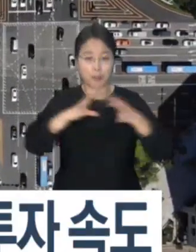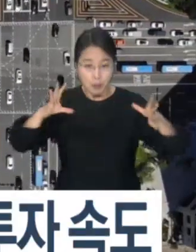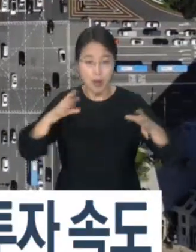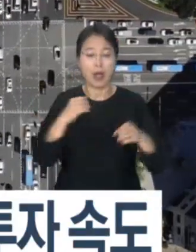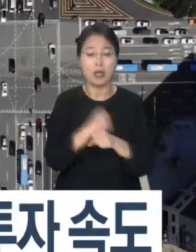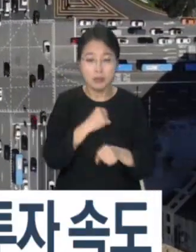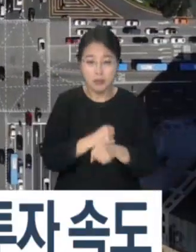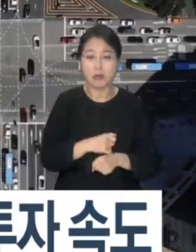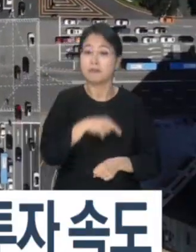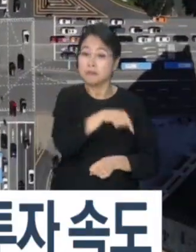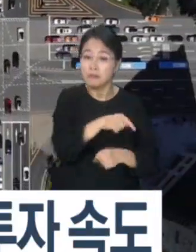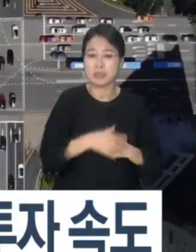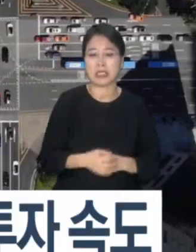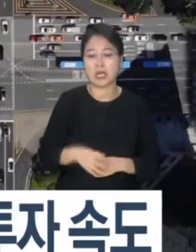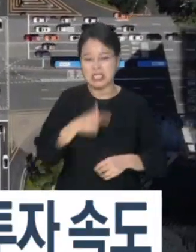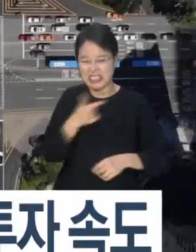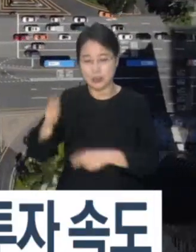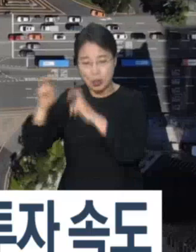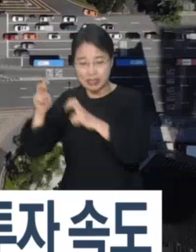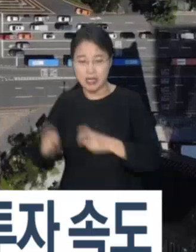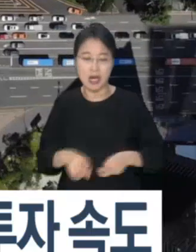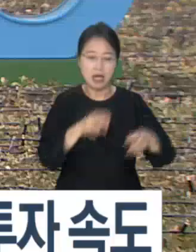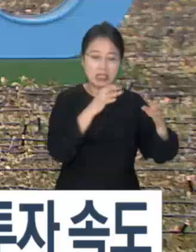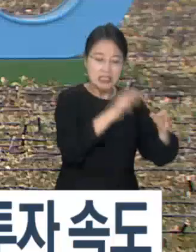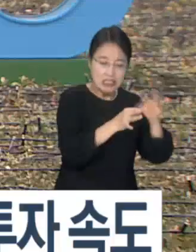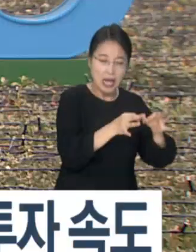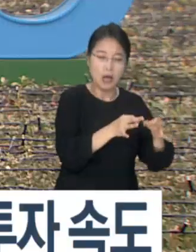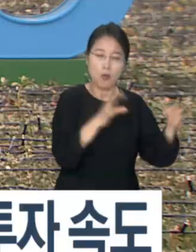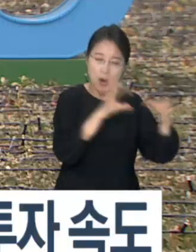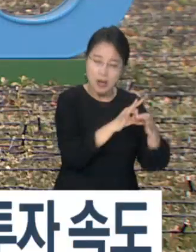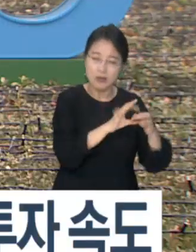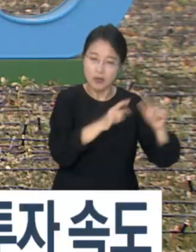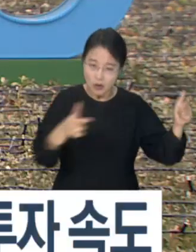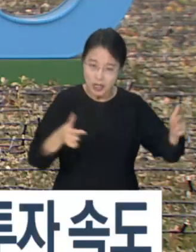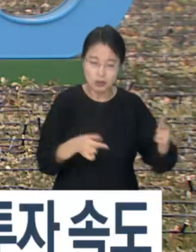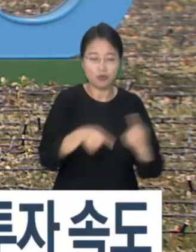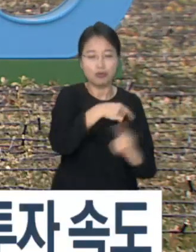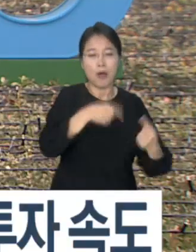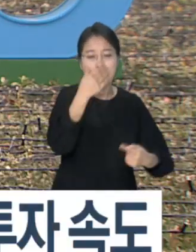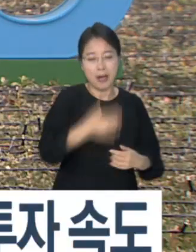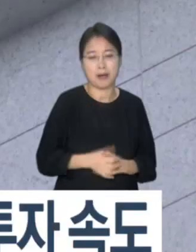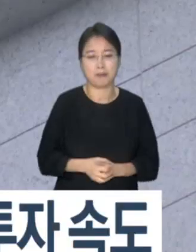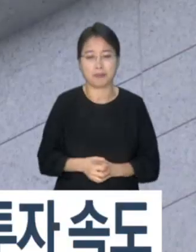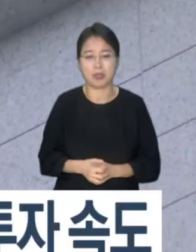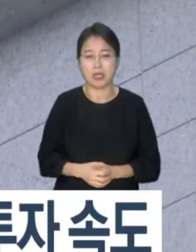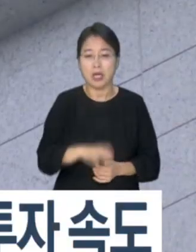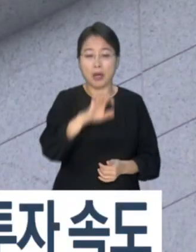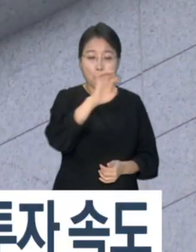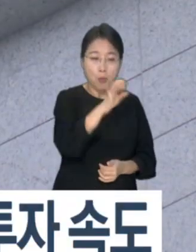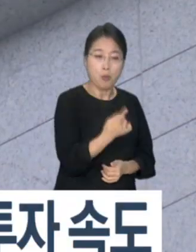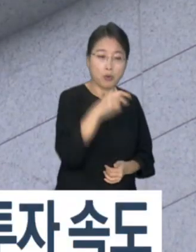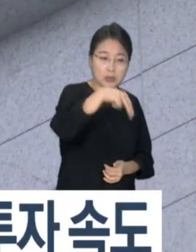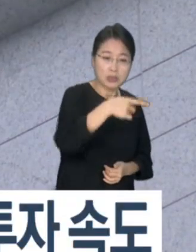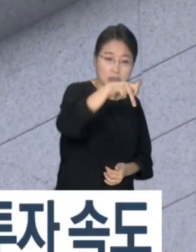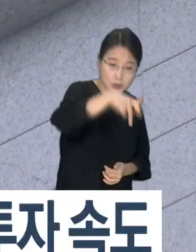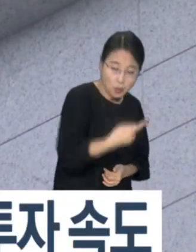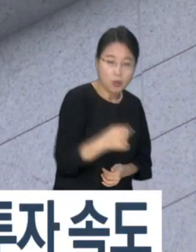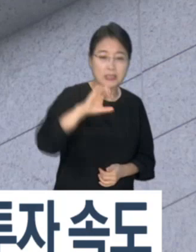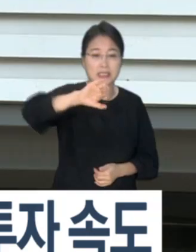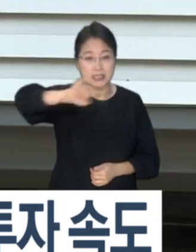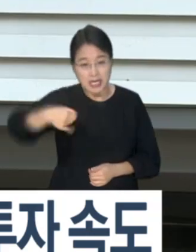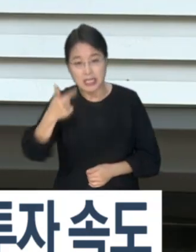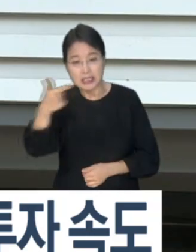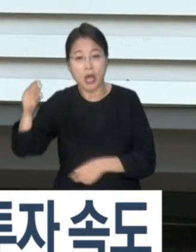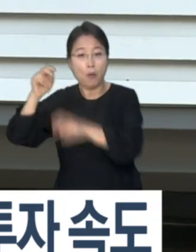기업형 벤처 캐피탈을 거느릴 수 있도록 했습니다. 이에 2021년부터 포스코와 GS, CJ, 효성, 봉원 등